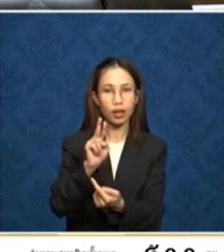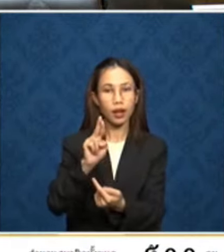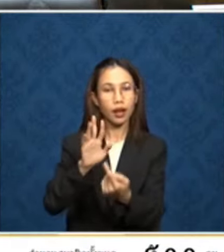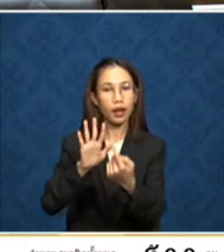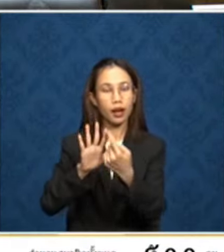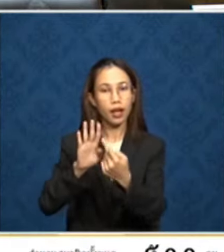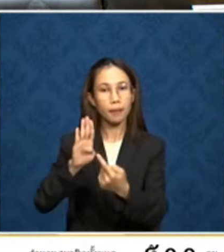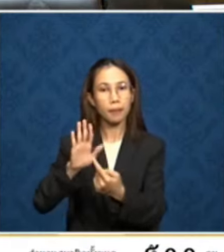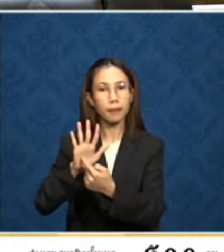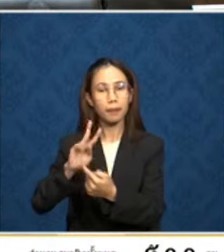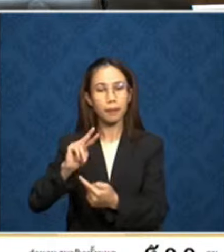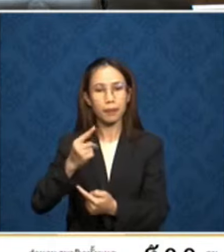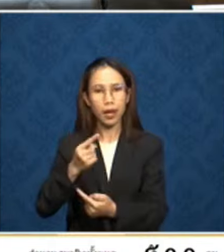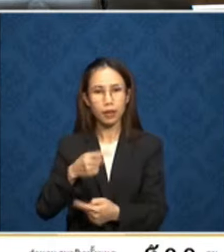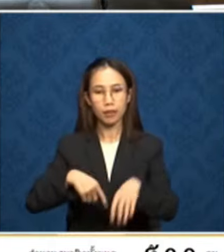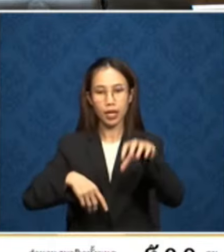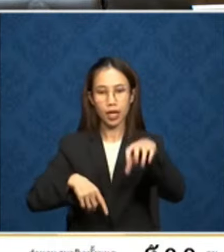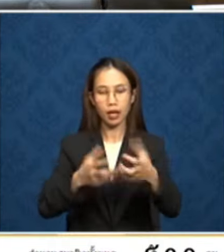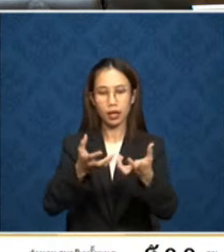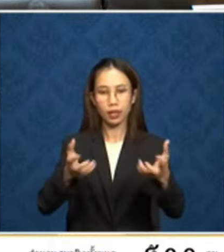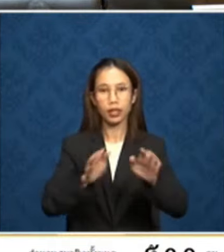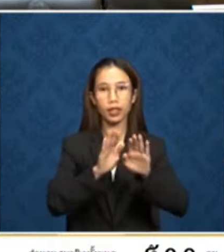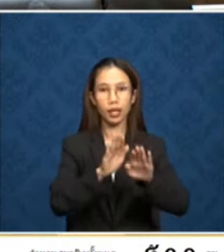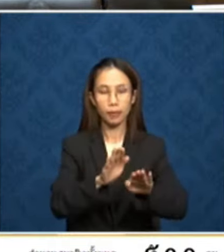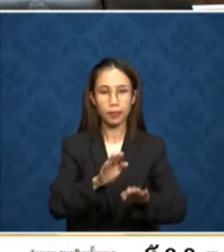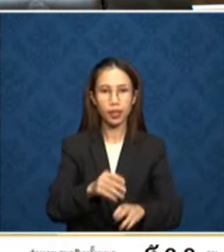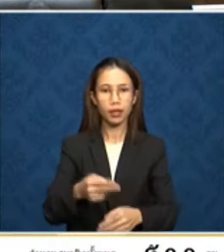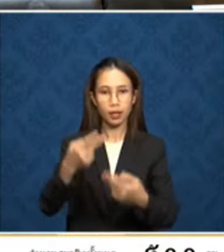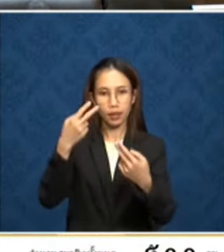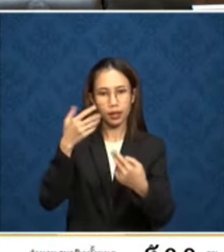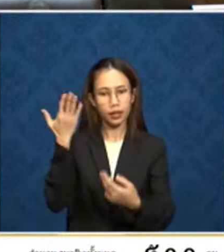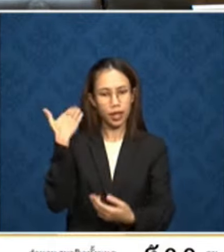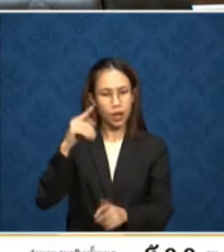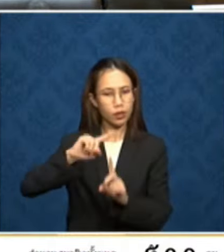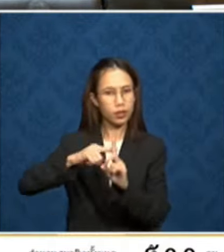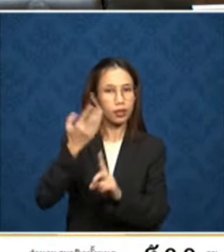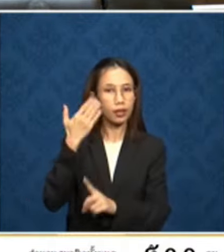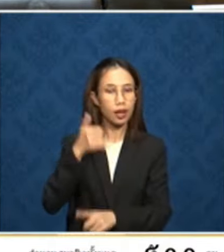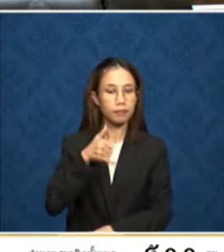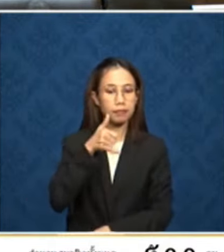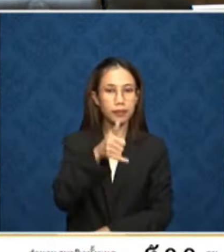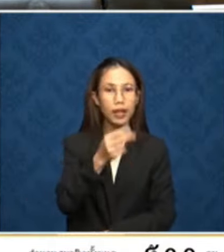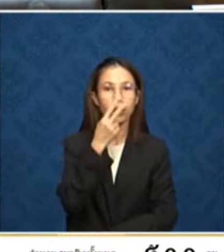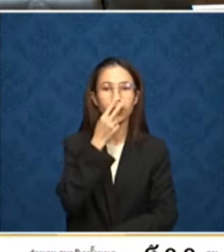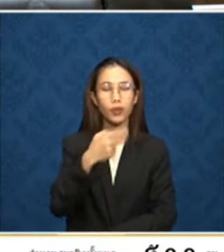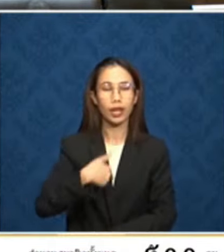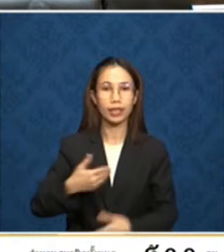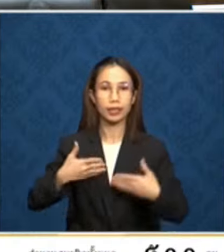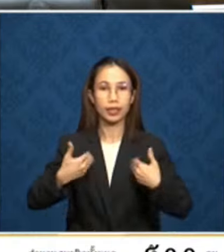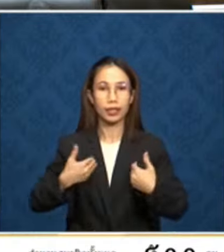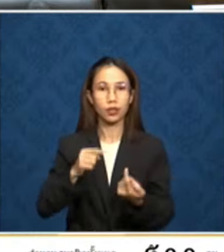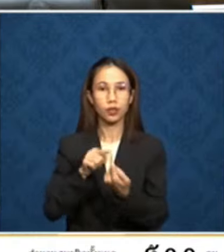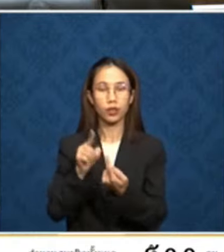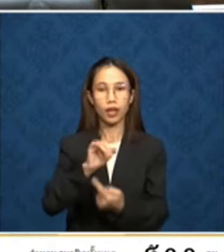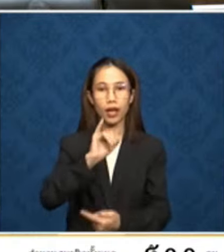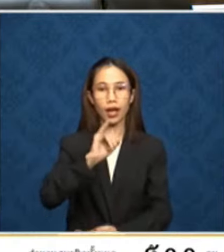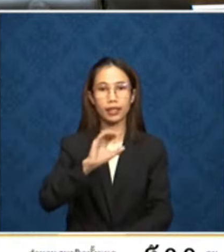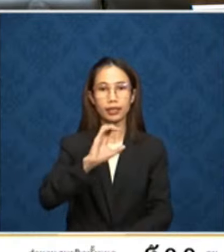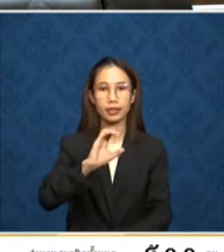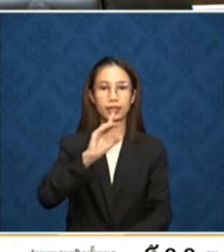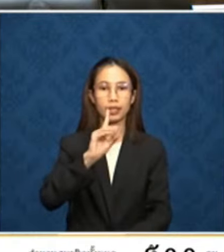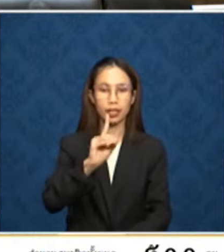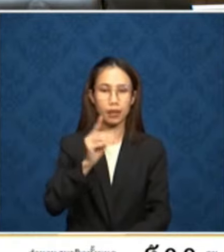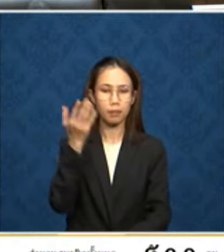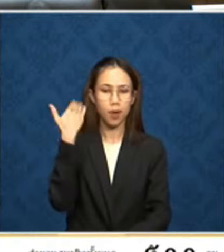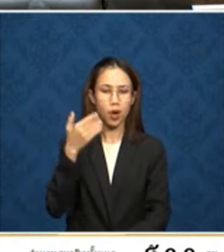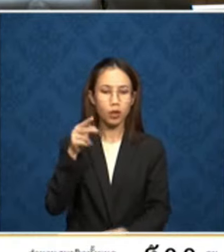ICDที่ท่านนายกรัฐมนตรีได้กรุณาเดินทางไปเมื่อเดือนที่แล้วนะคะดิฉันมีความยินดีมากเพราะว่า ICDไม่เคยได้รับ